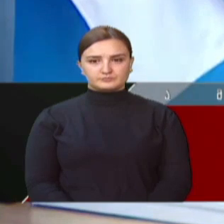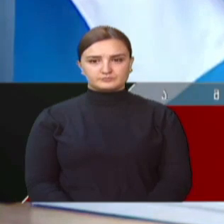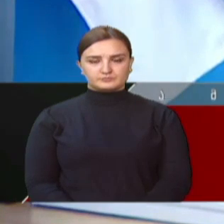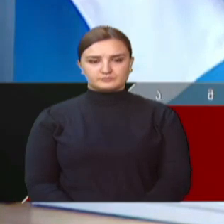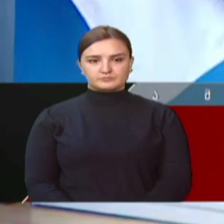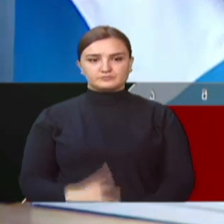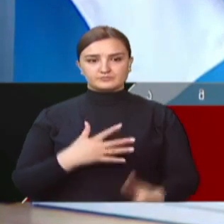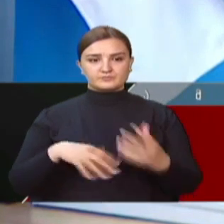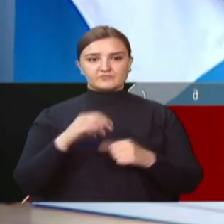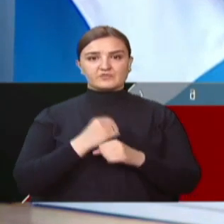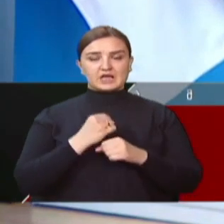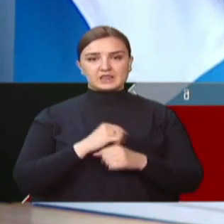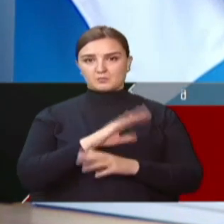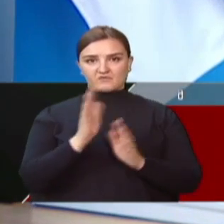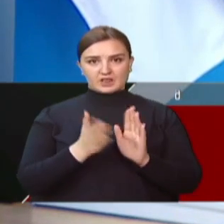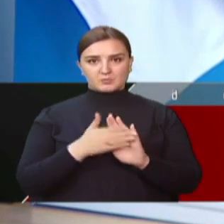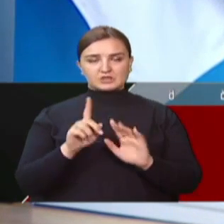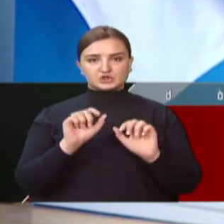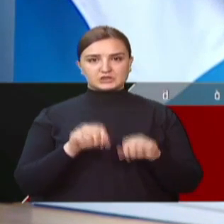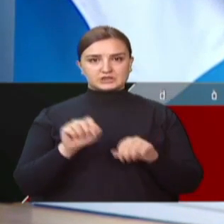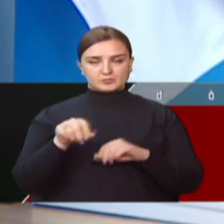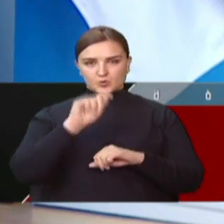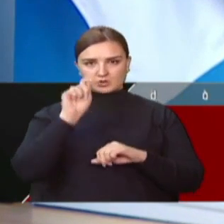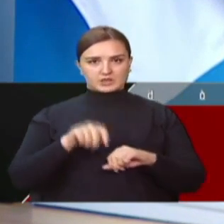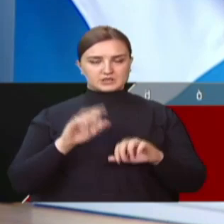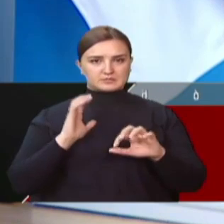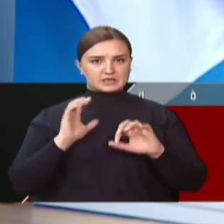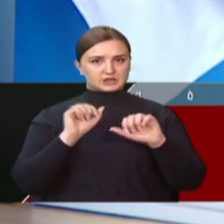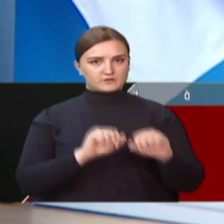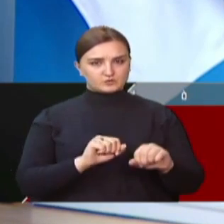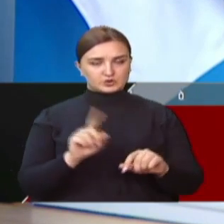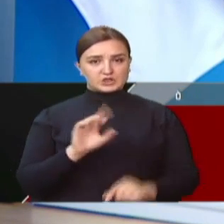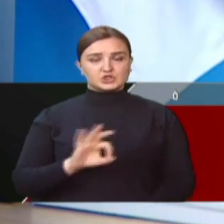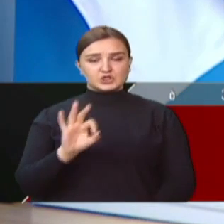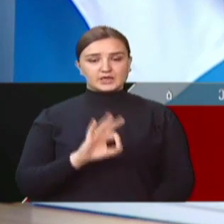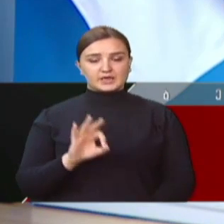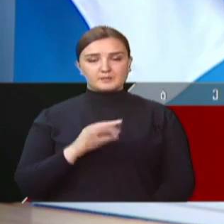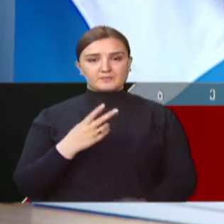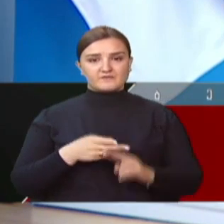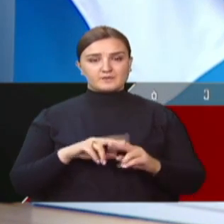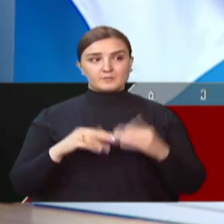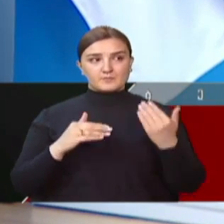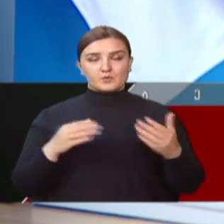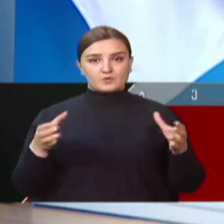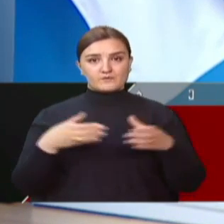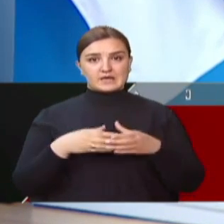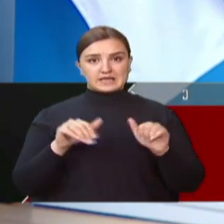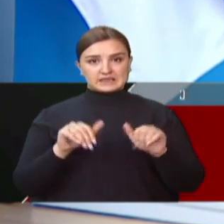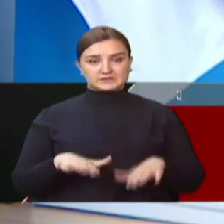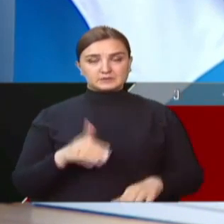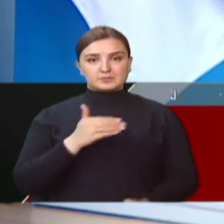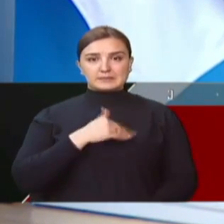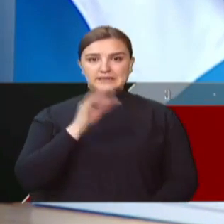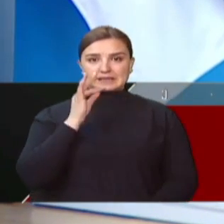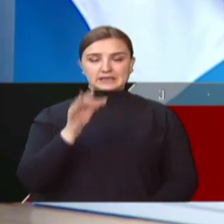დაუჭიროთ უკრაინას. რაც შეეხება ამ დემარშის გადაწყვეტილებას, უნდა გითხრათ,